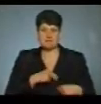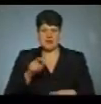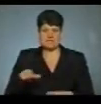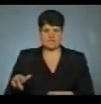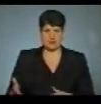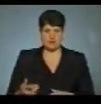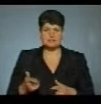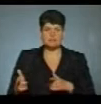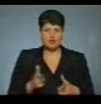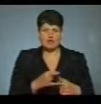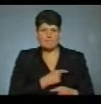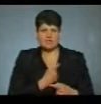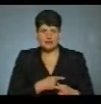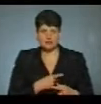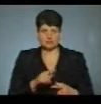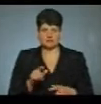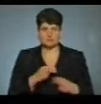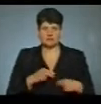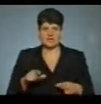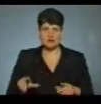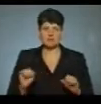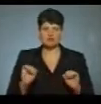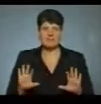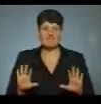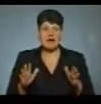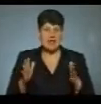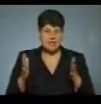це підготовка медичного персоналу і можливий такий варіант, що